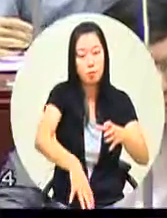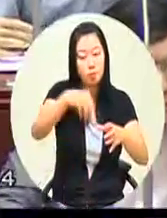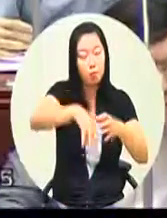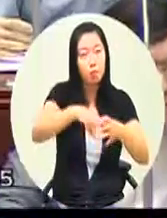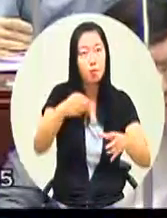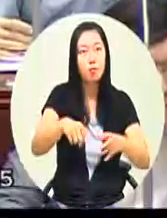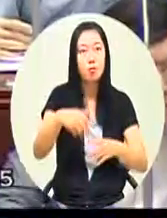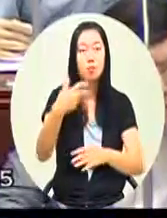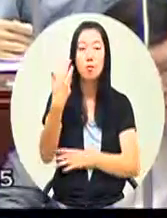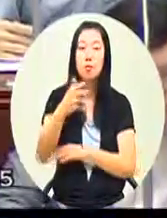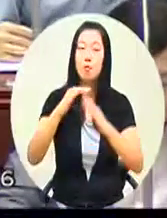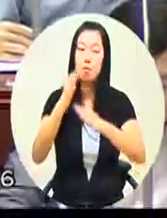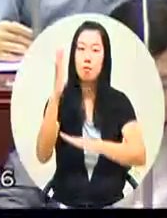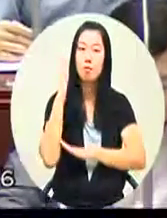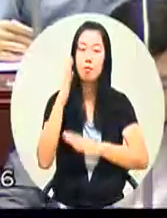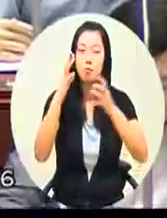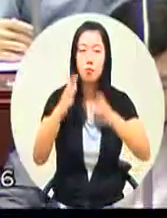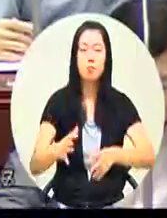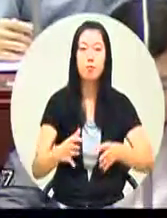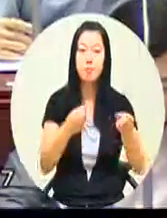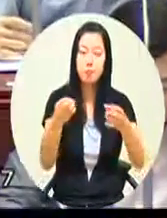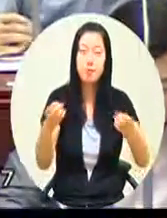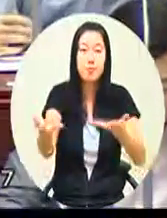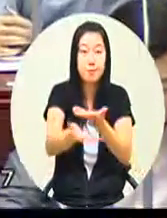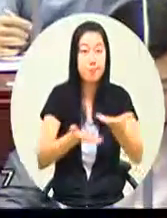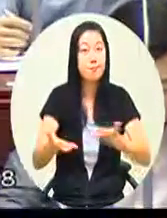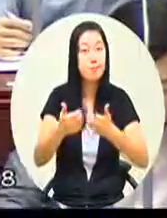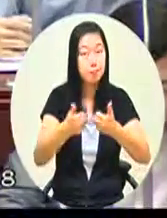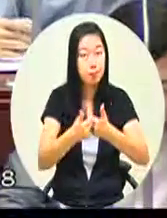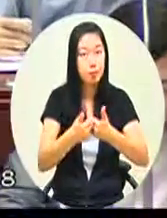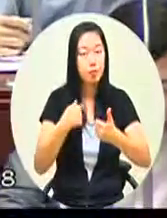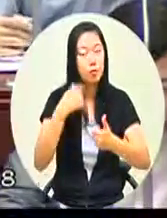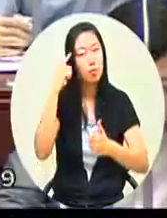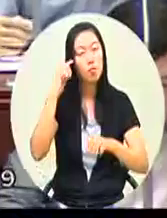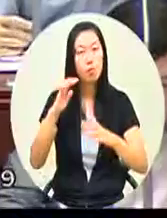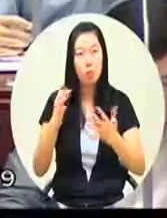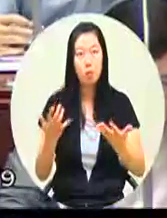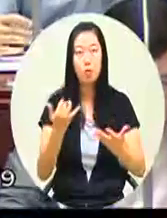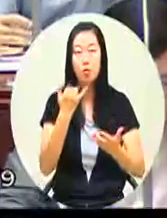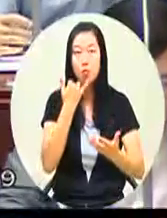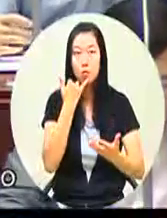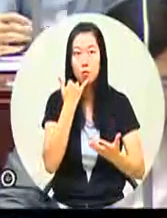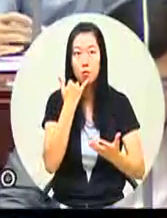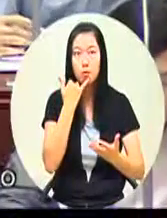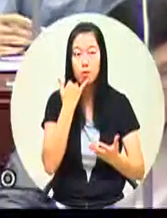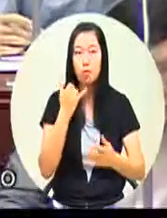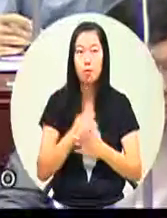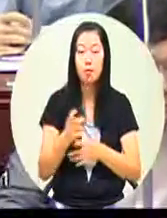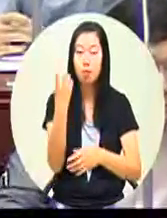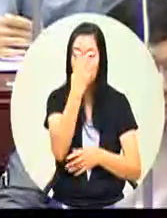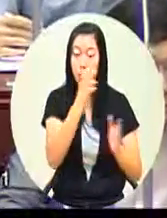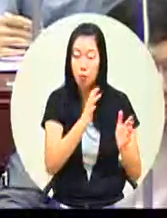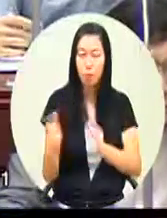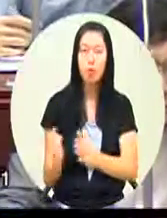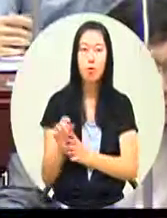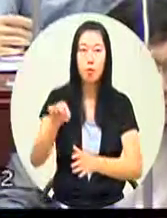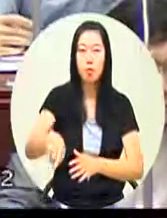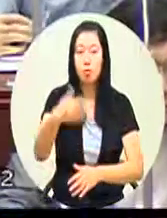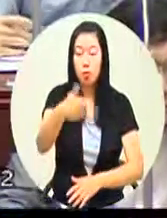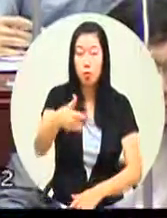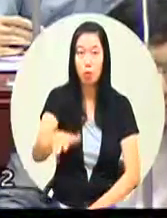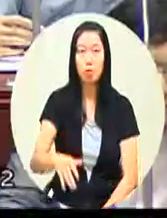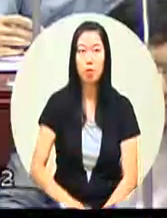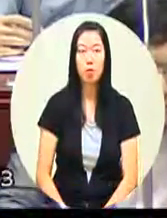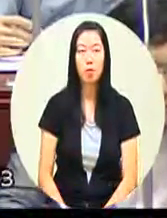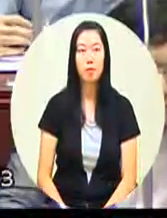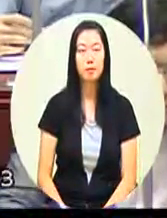开过一个协调会，我们希望是能够，当然本来我们预计是希望我们能够来也来管理啊，但是这个水目前也是会，尤